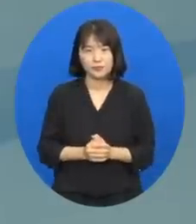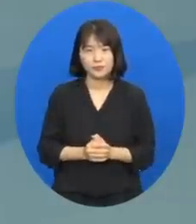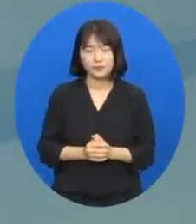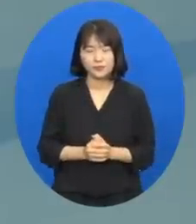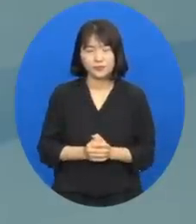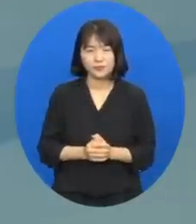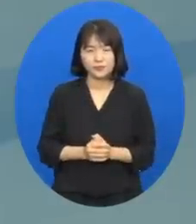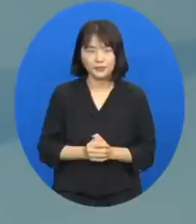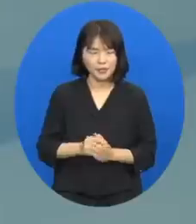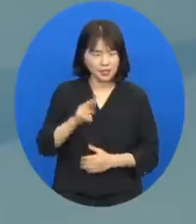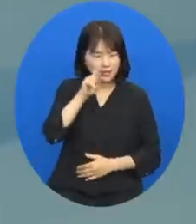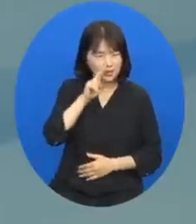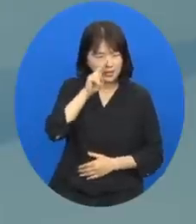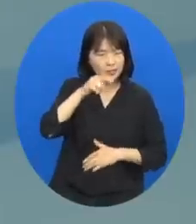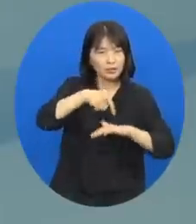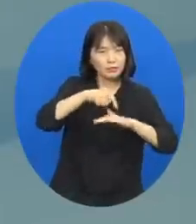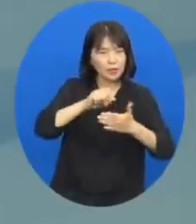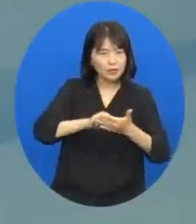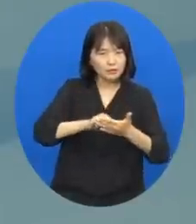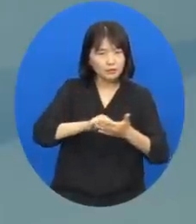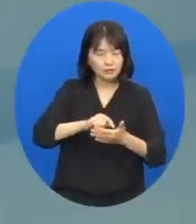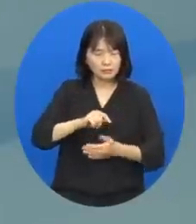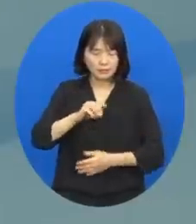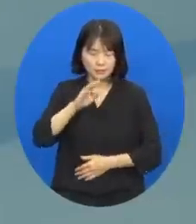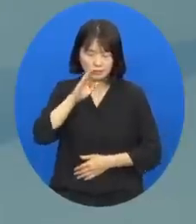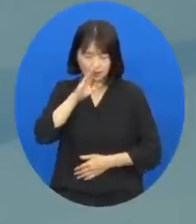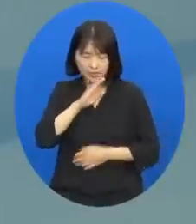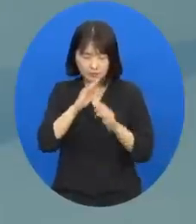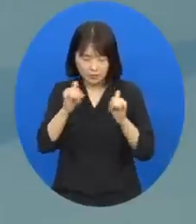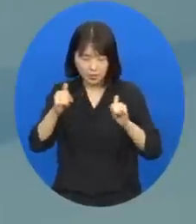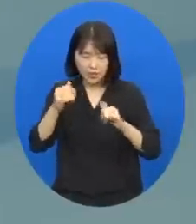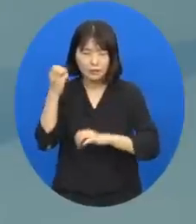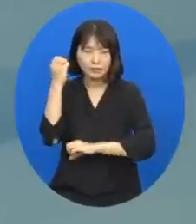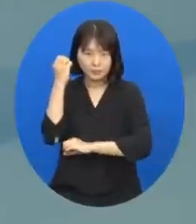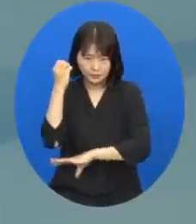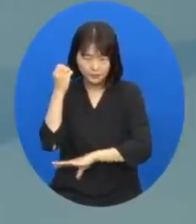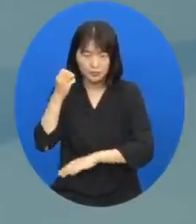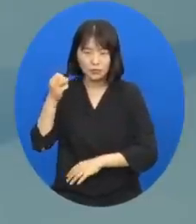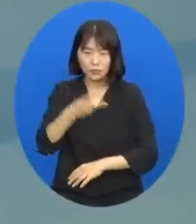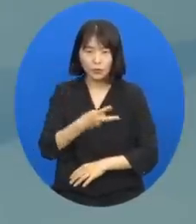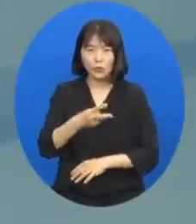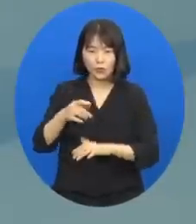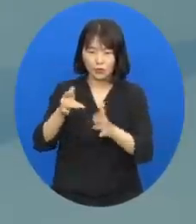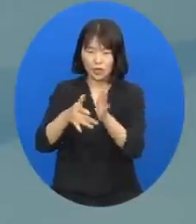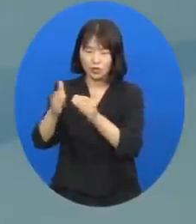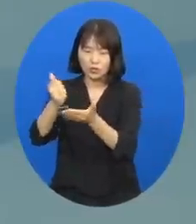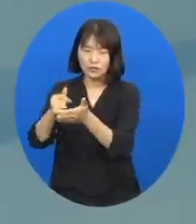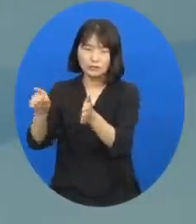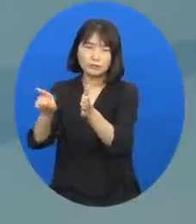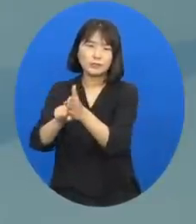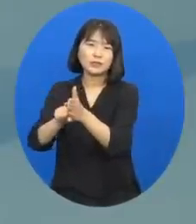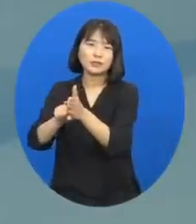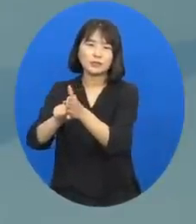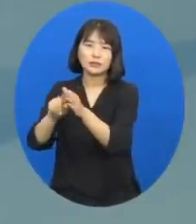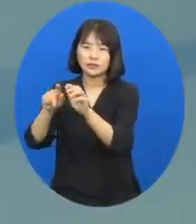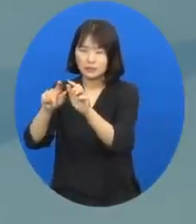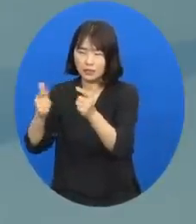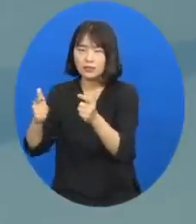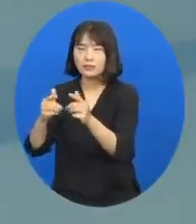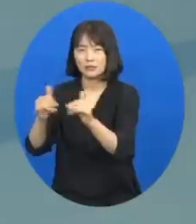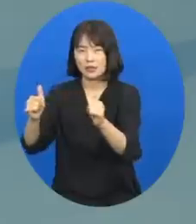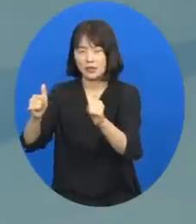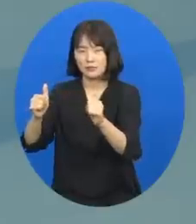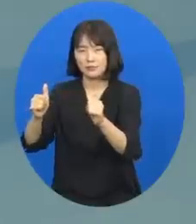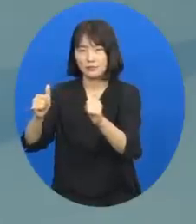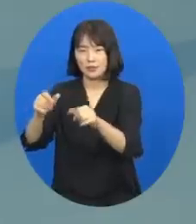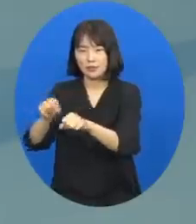사실 이 시기 있음은 악한 인간 의 본성 이자 예수님을 믿지 않는 산들이 가진 특징중에 하나입니다